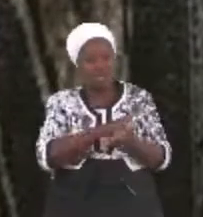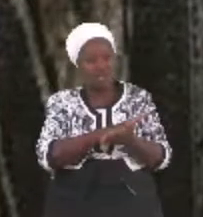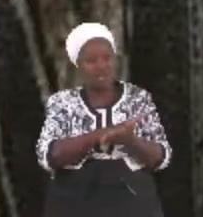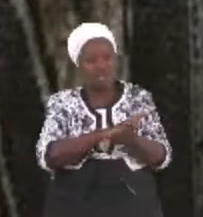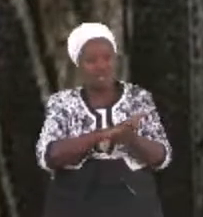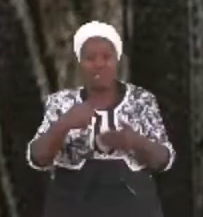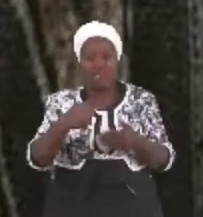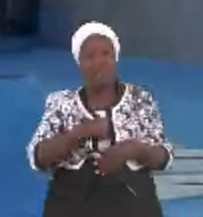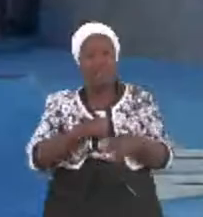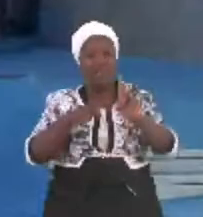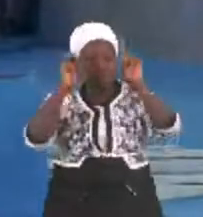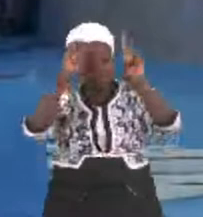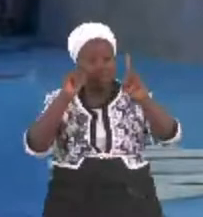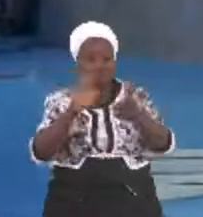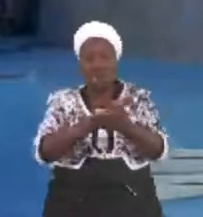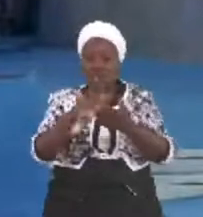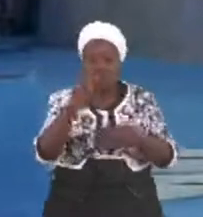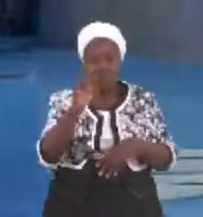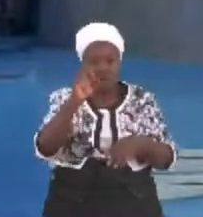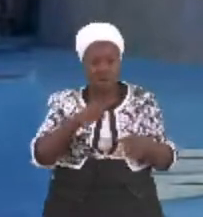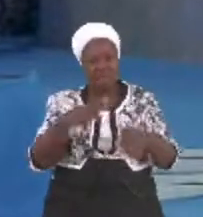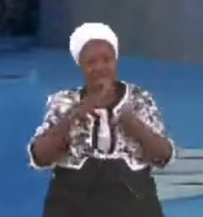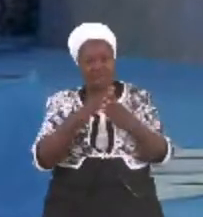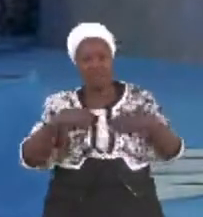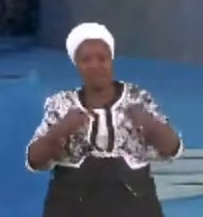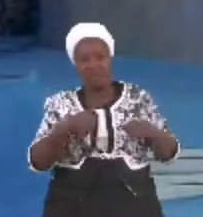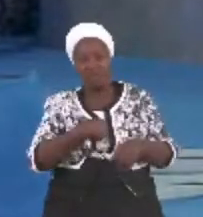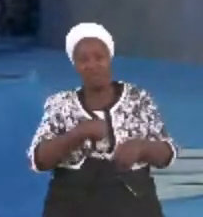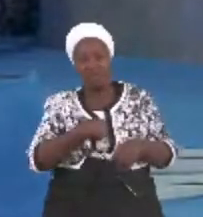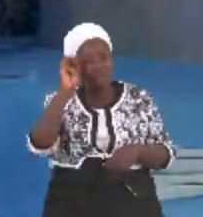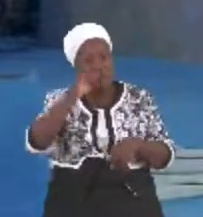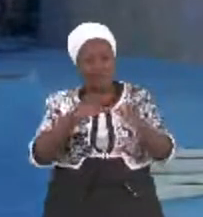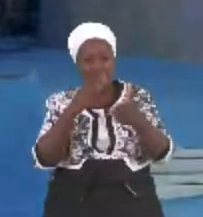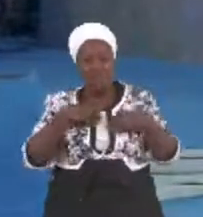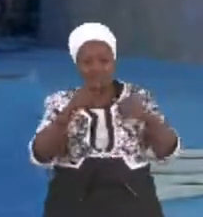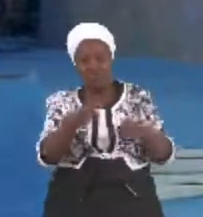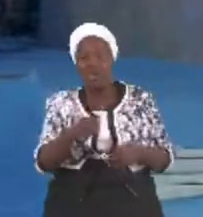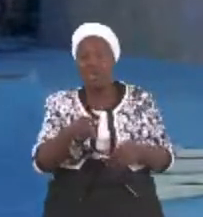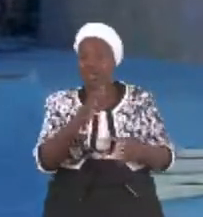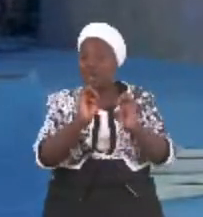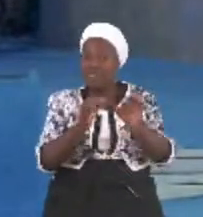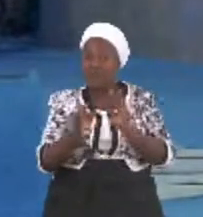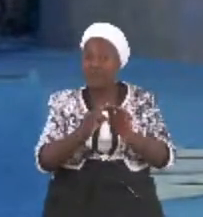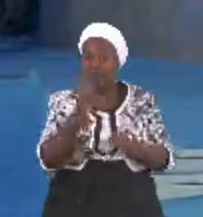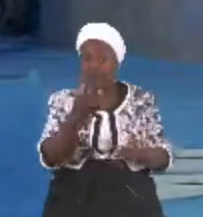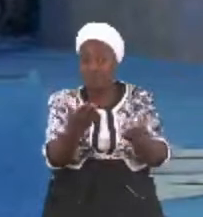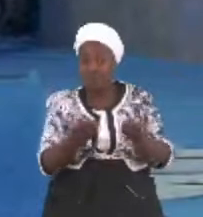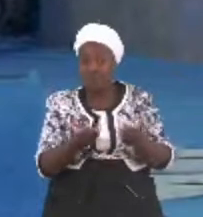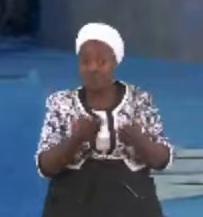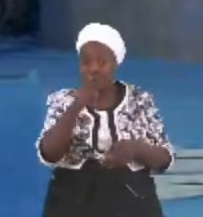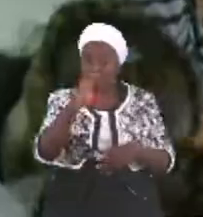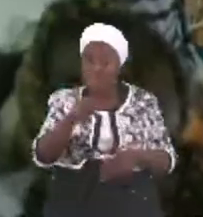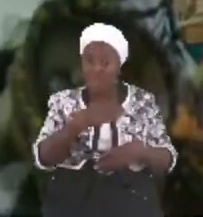Il va te purifier. Tu peux me guérir. Il va te guérir. Si tu le veux, tu peux me rendre